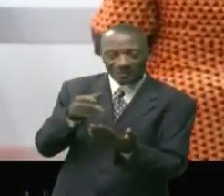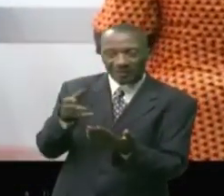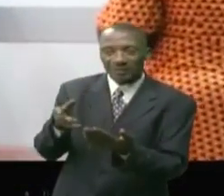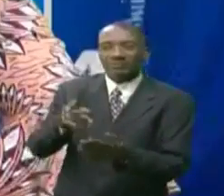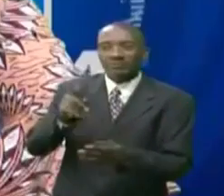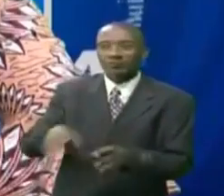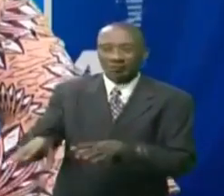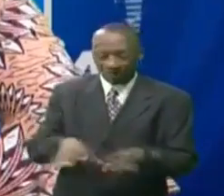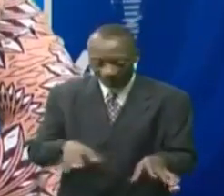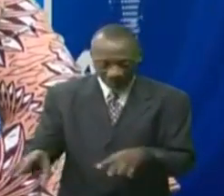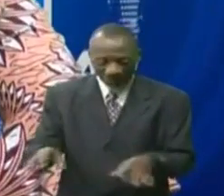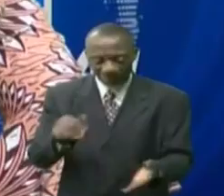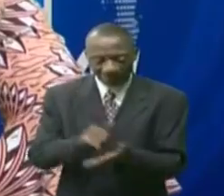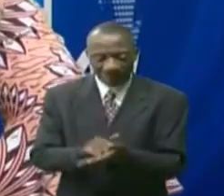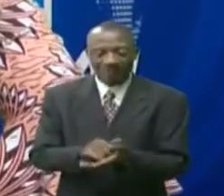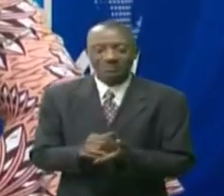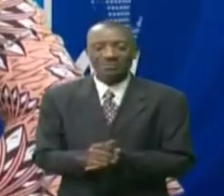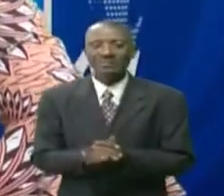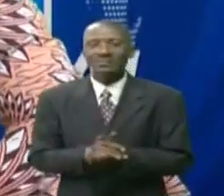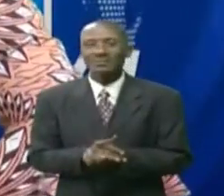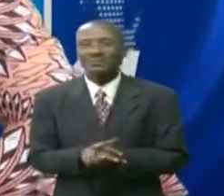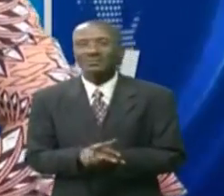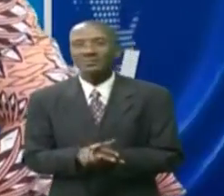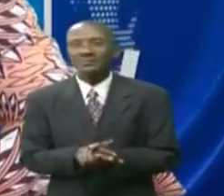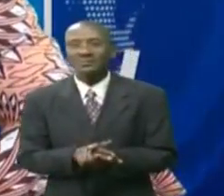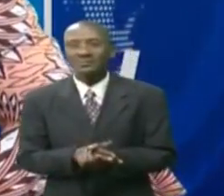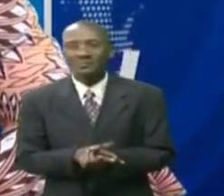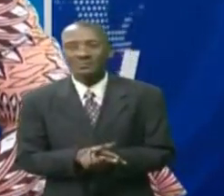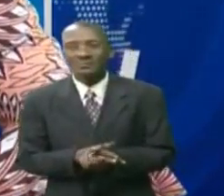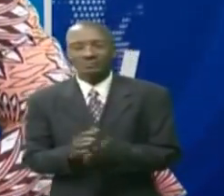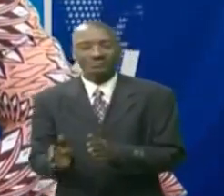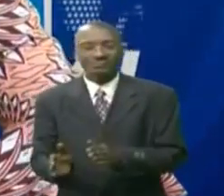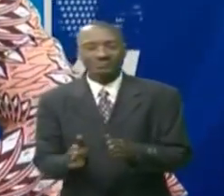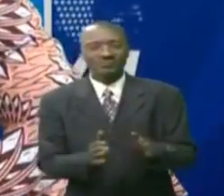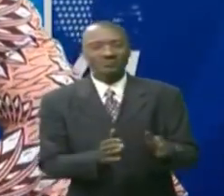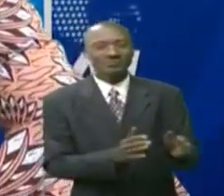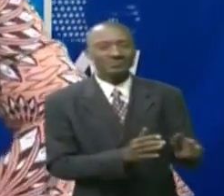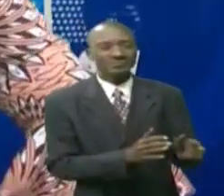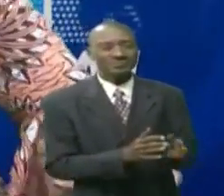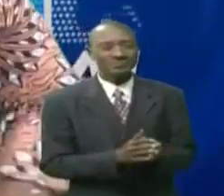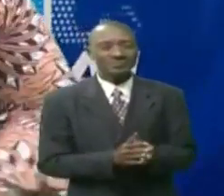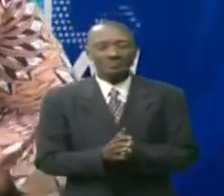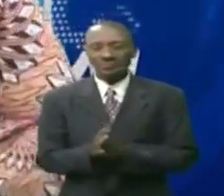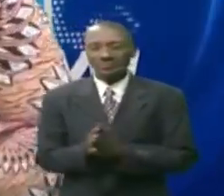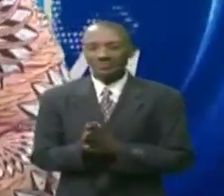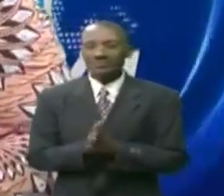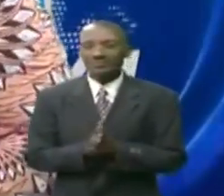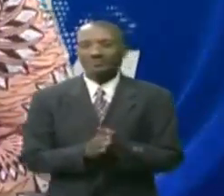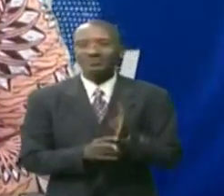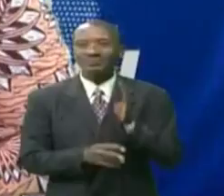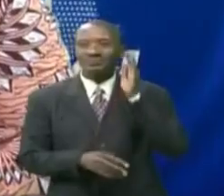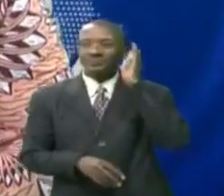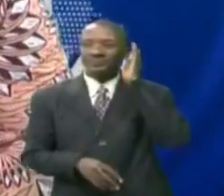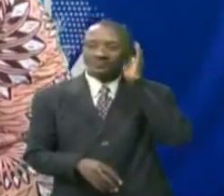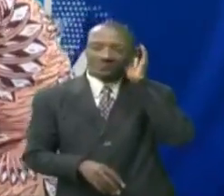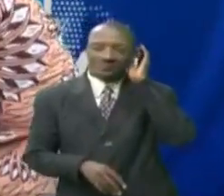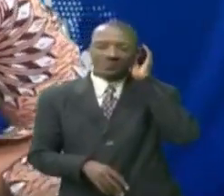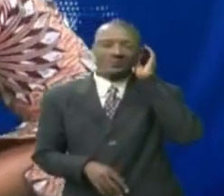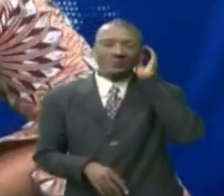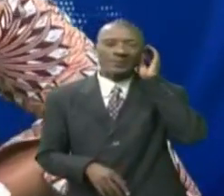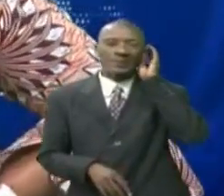local. Ces jours de travail à Lubumbashi, la directrice générale de la RTNC, Sylvie Lingeyembo, a visité la